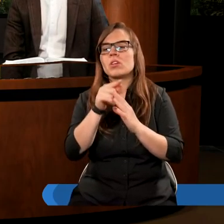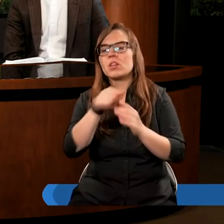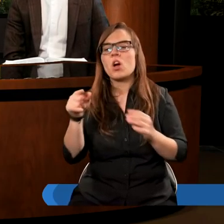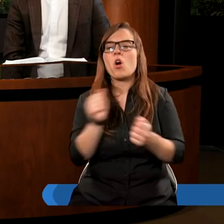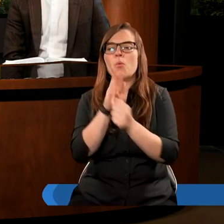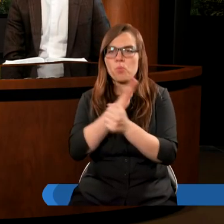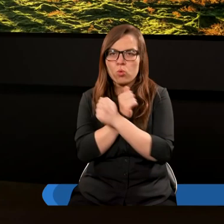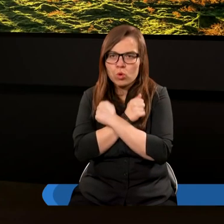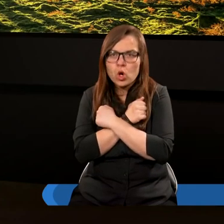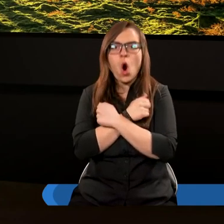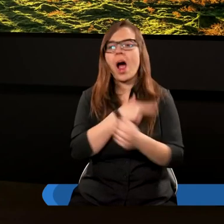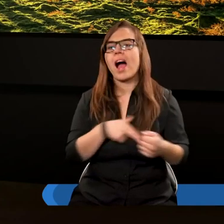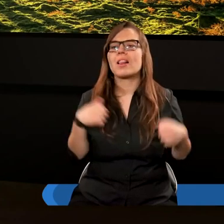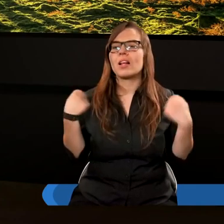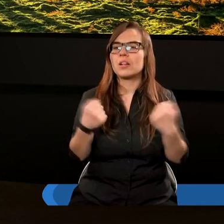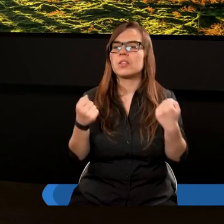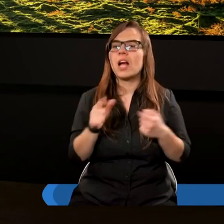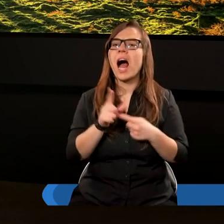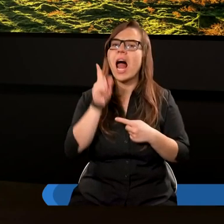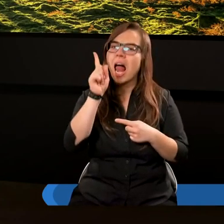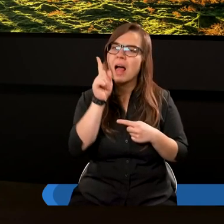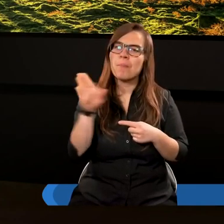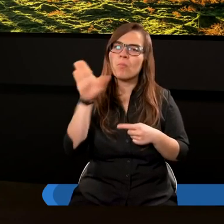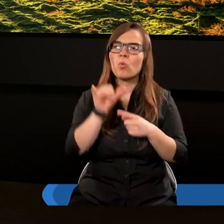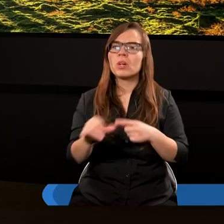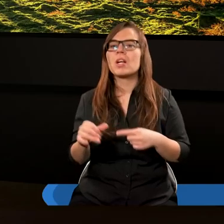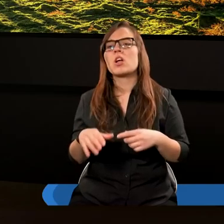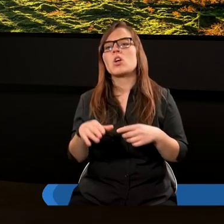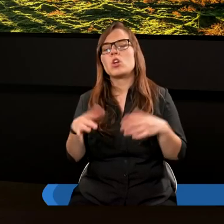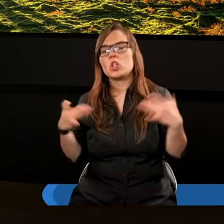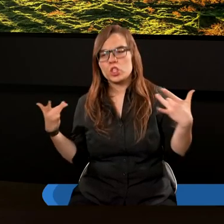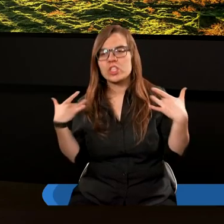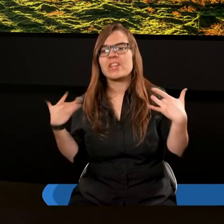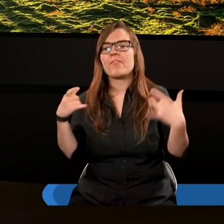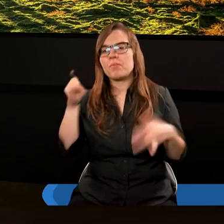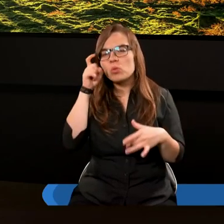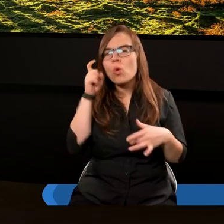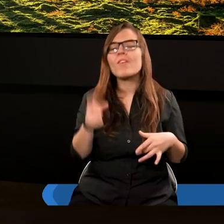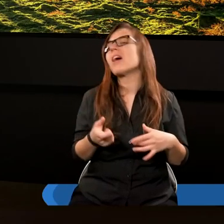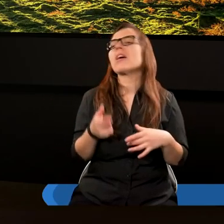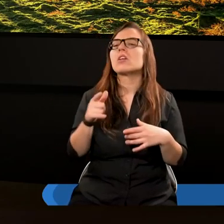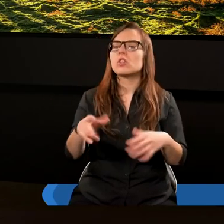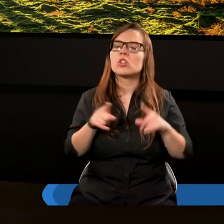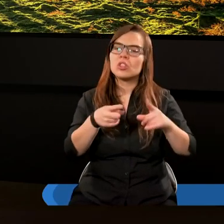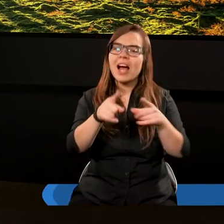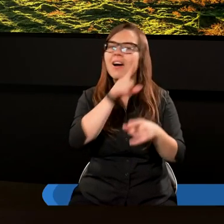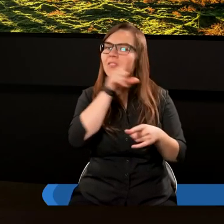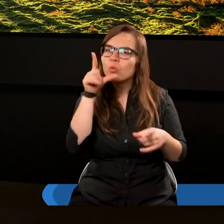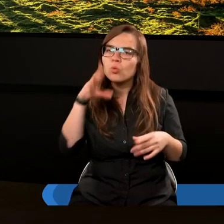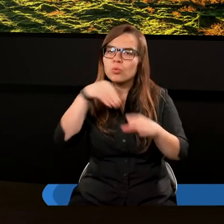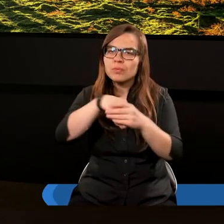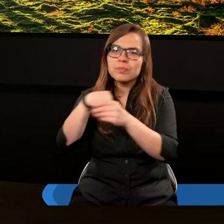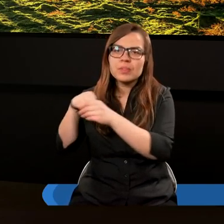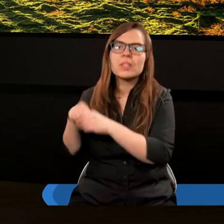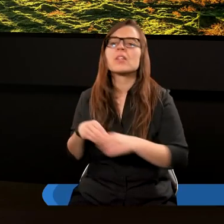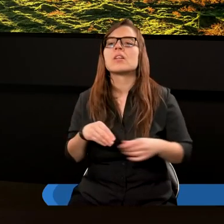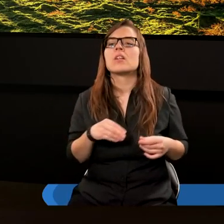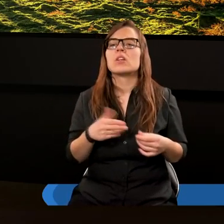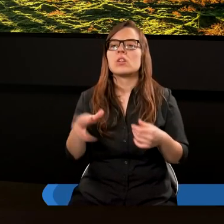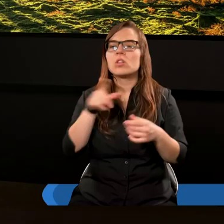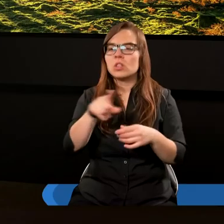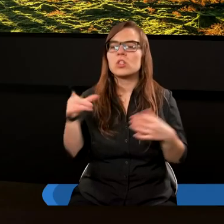Bóg nas kocha, ale Bóg jest również Bogiem żywym, który działa w życiu swoich ludzi, ludzi, którzy Mu wierzą